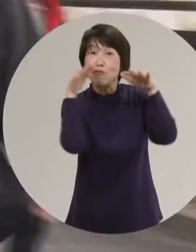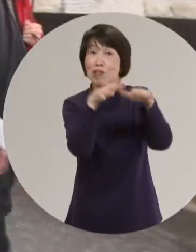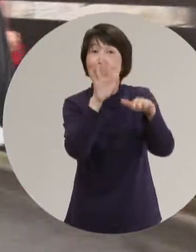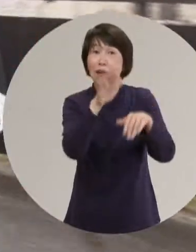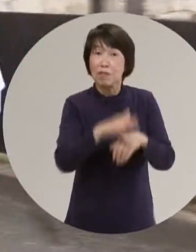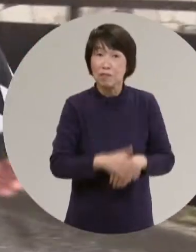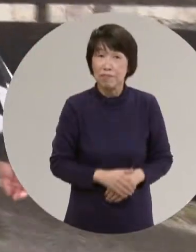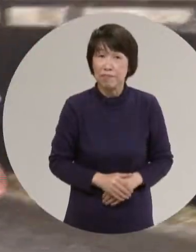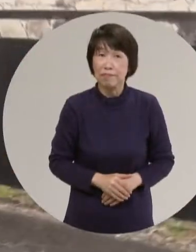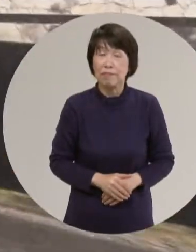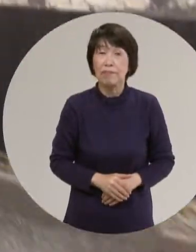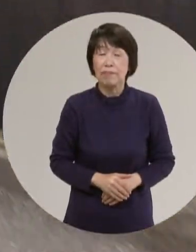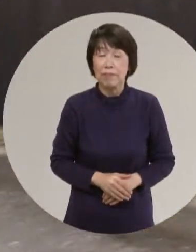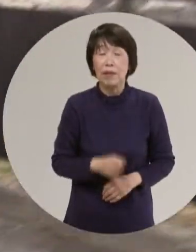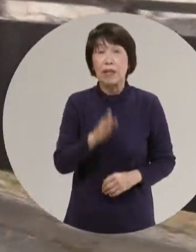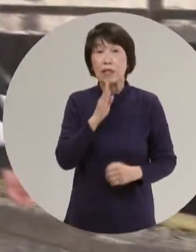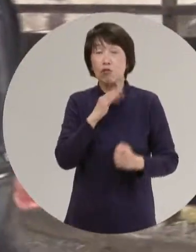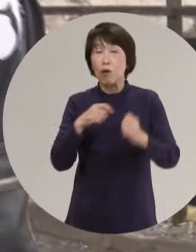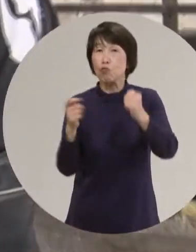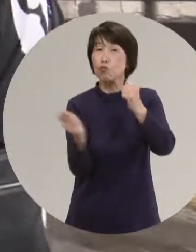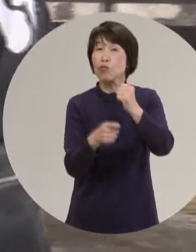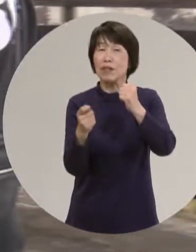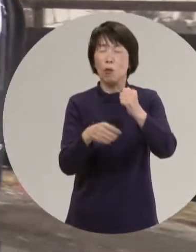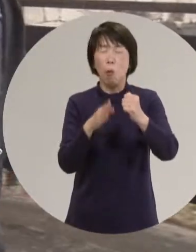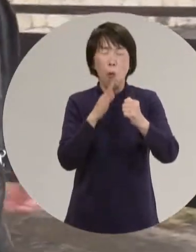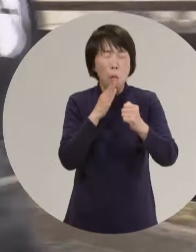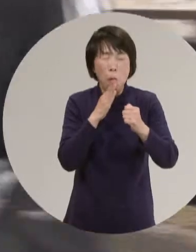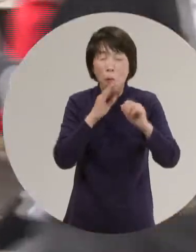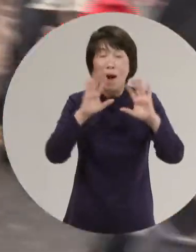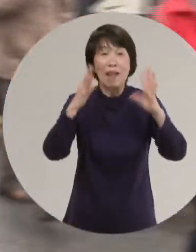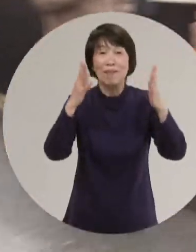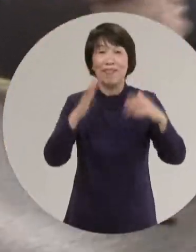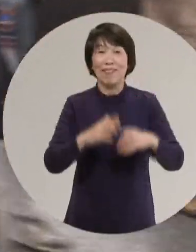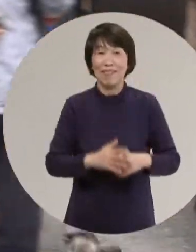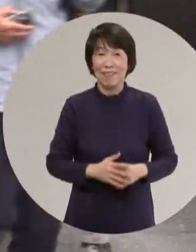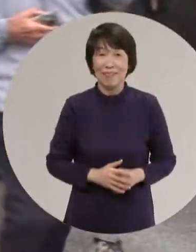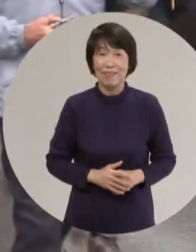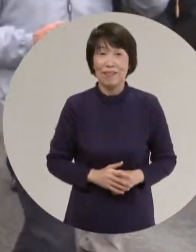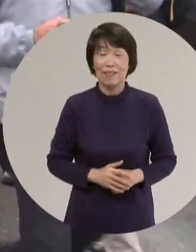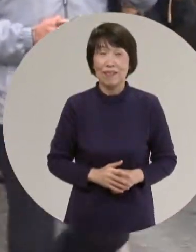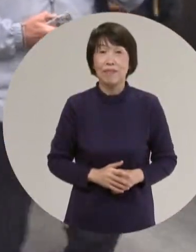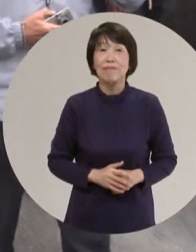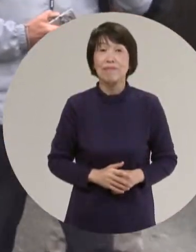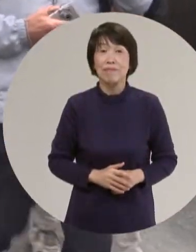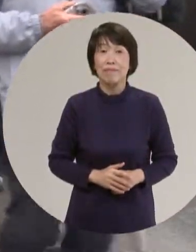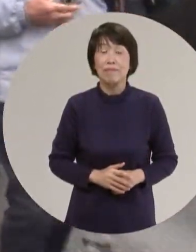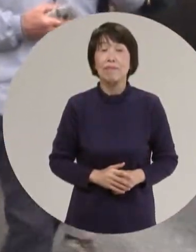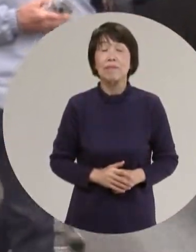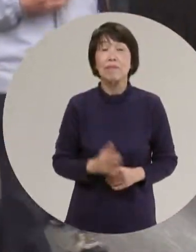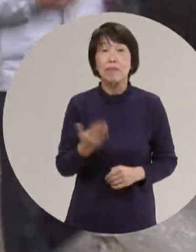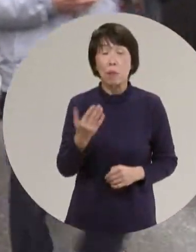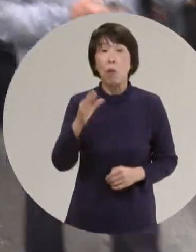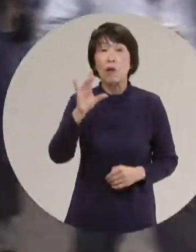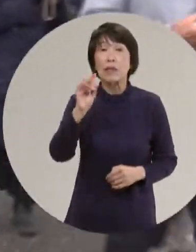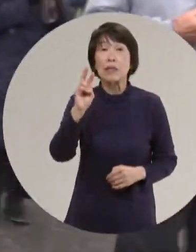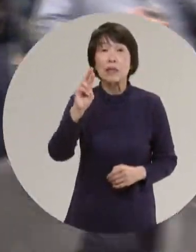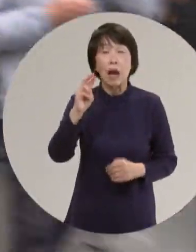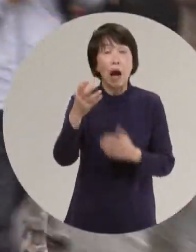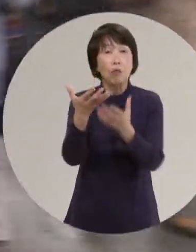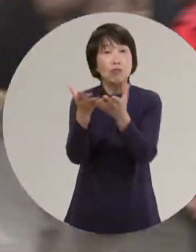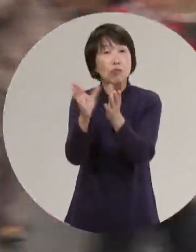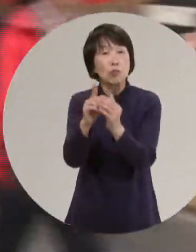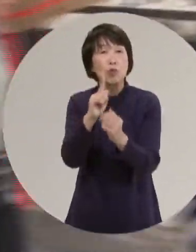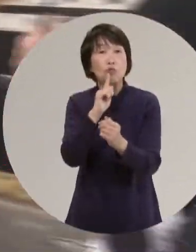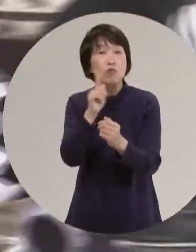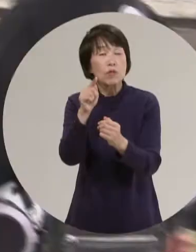。 山賀流神太鼓なる神太鼓などございません。しかし吉良側の証言